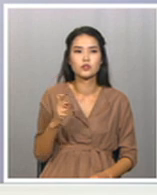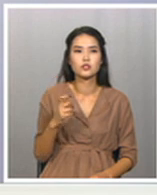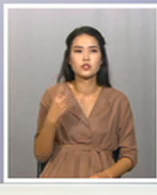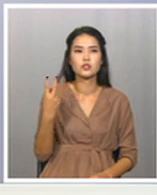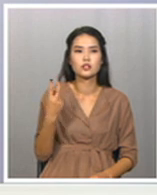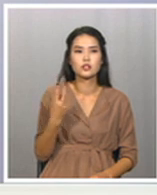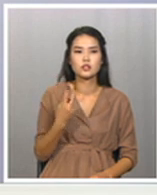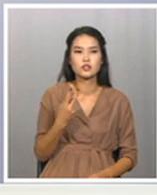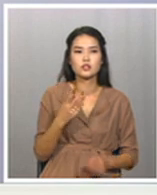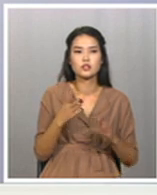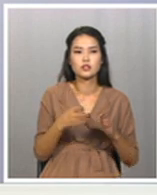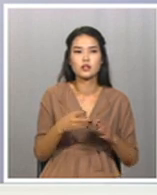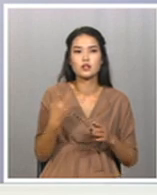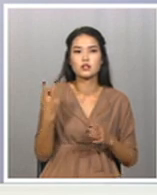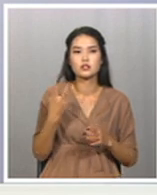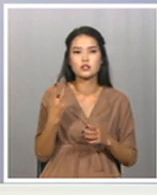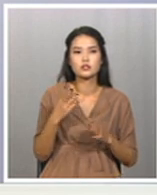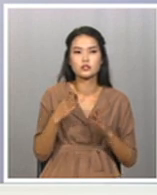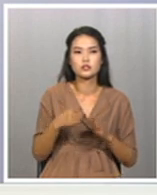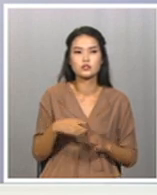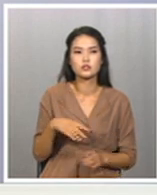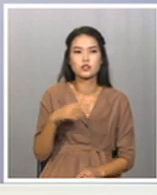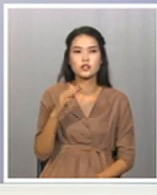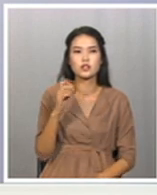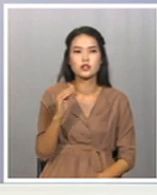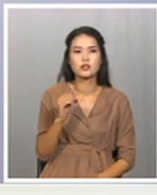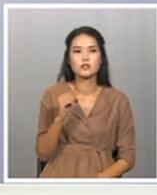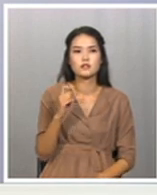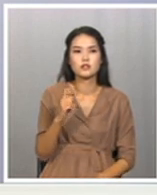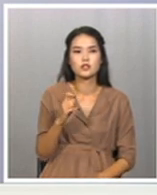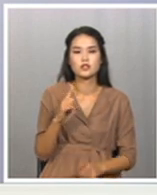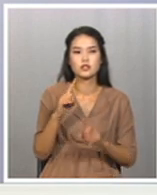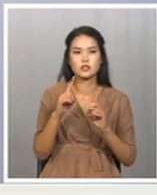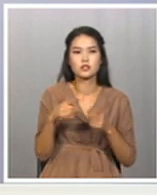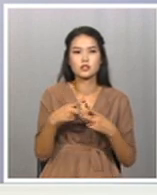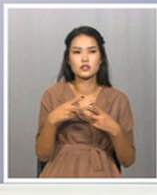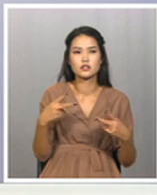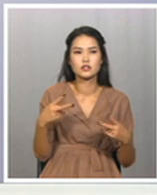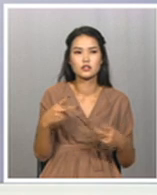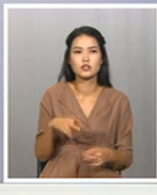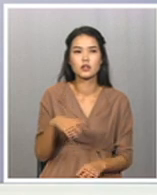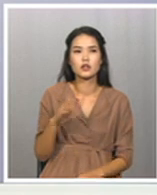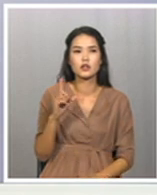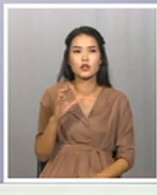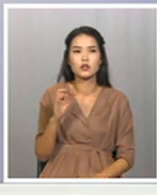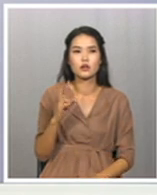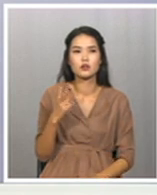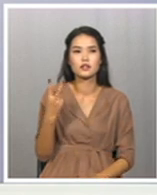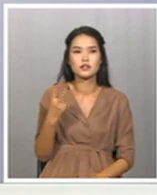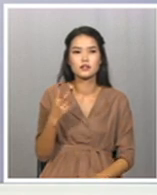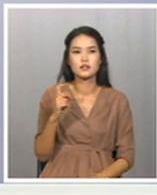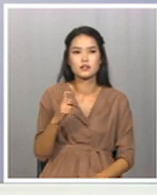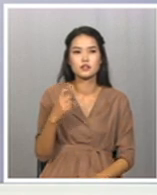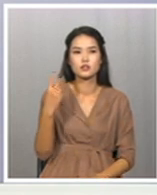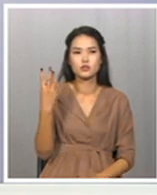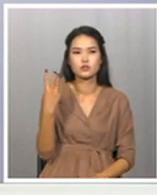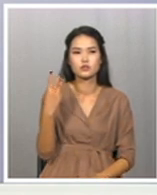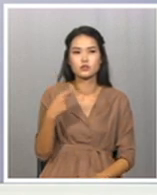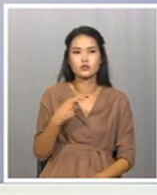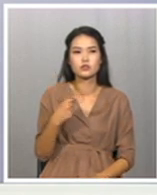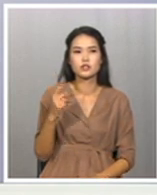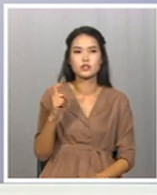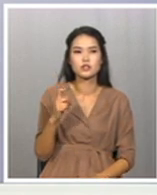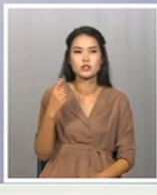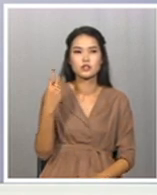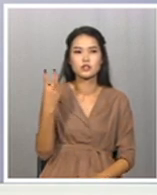натурал логарифмі. Ал екіншісі x-тен f тең болады. Негізі 2 болатын